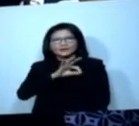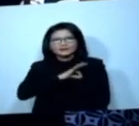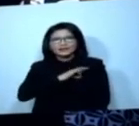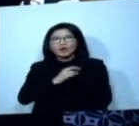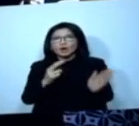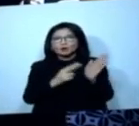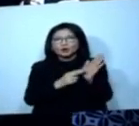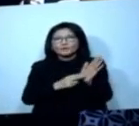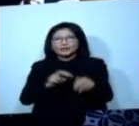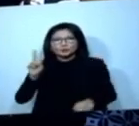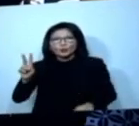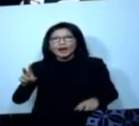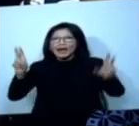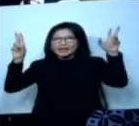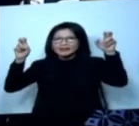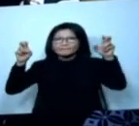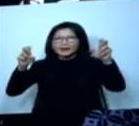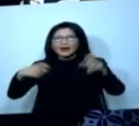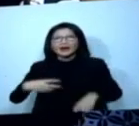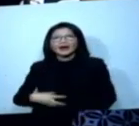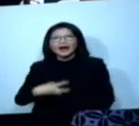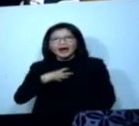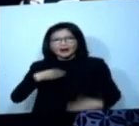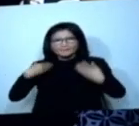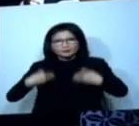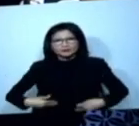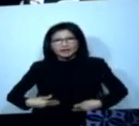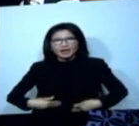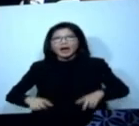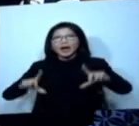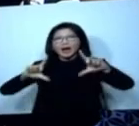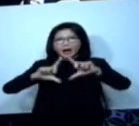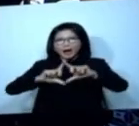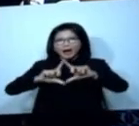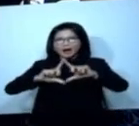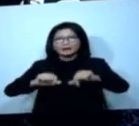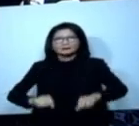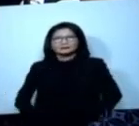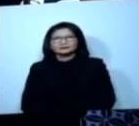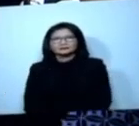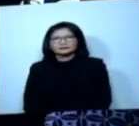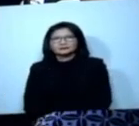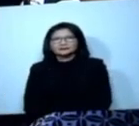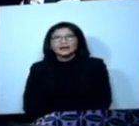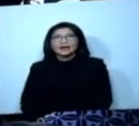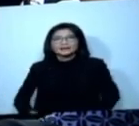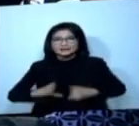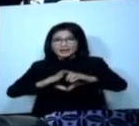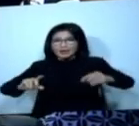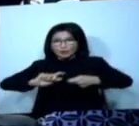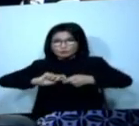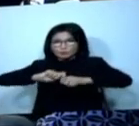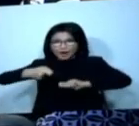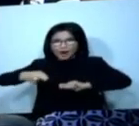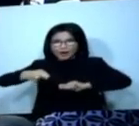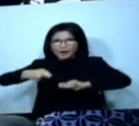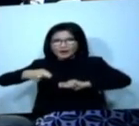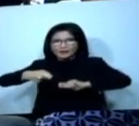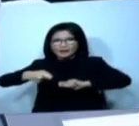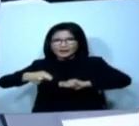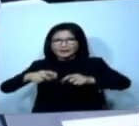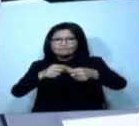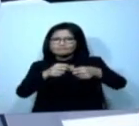39,3%. Hanya satu lembaga survei, Indikator Publik Nasional, yang mencatat angka 50,2% untuk pencapaian paslon